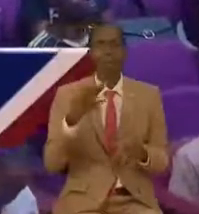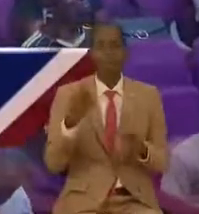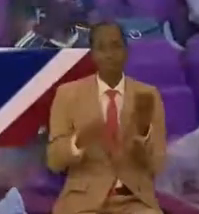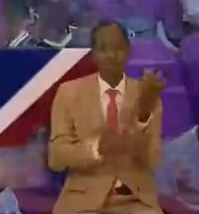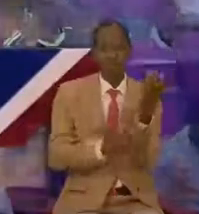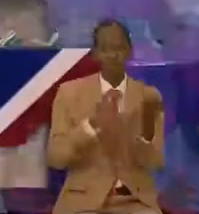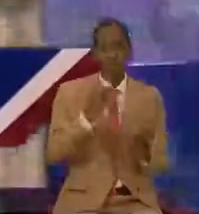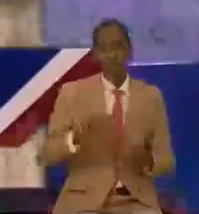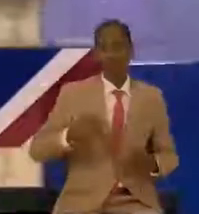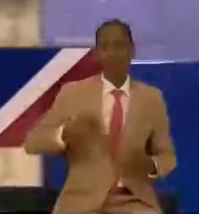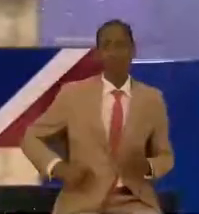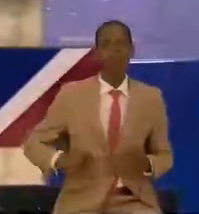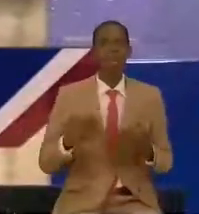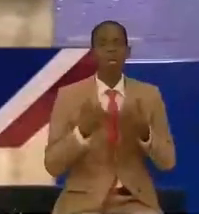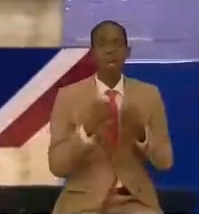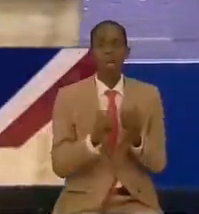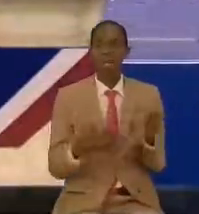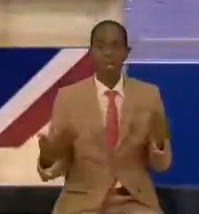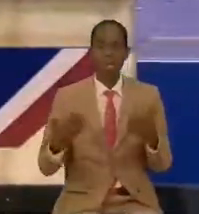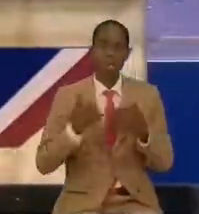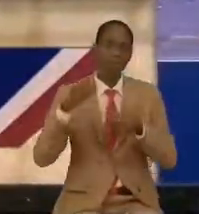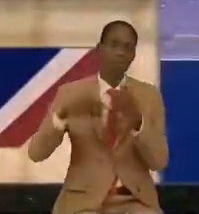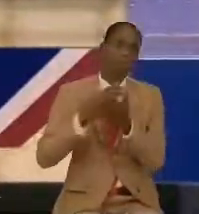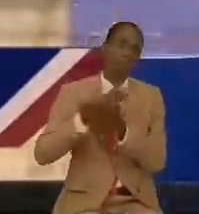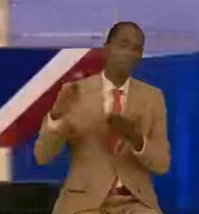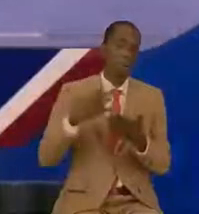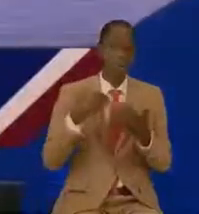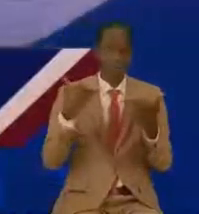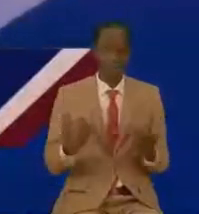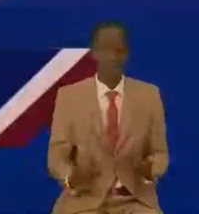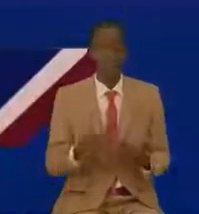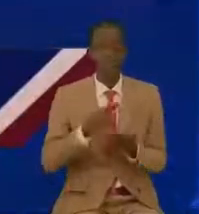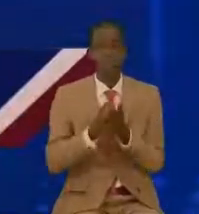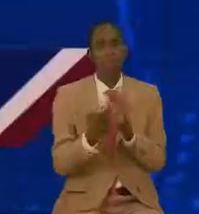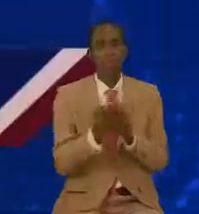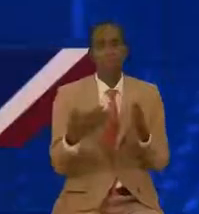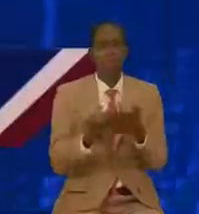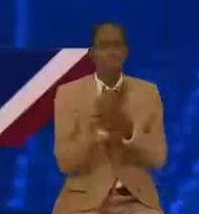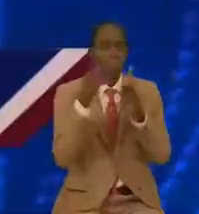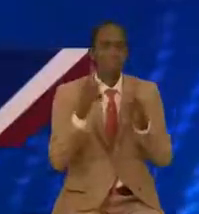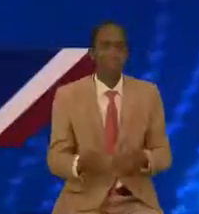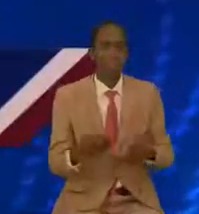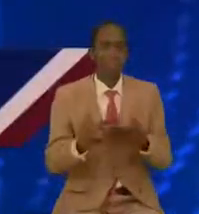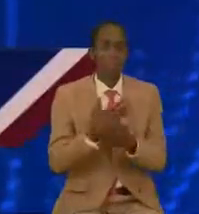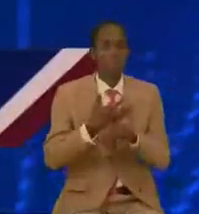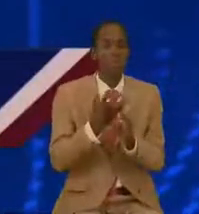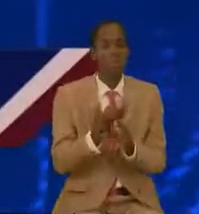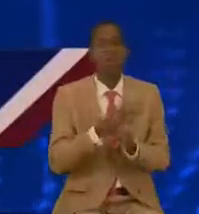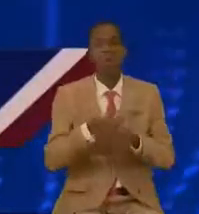circoncision de la chair, tout est passé et maintenant tout est devenu une nouvelle créature en Christ.